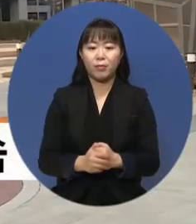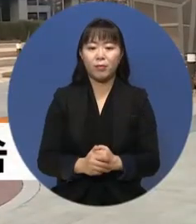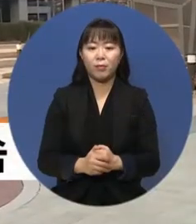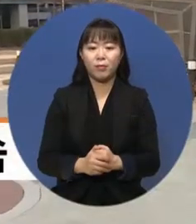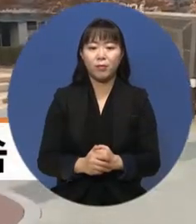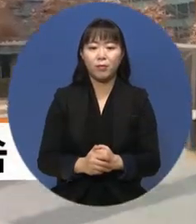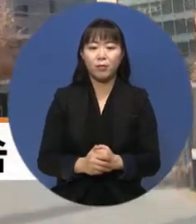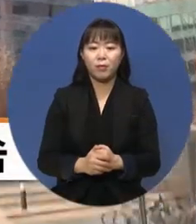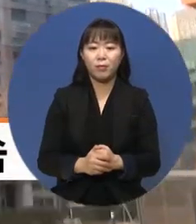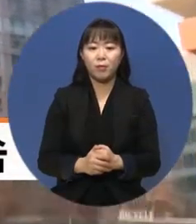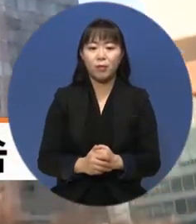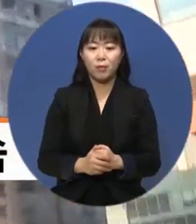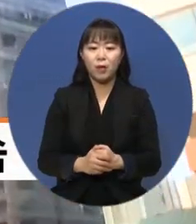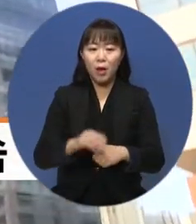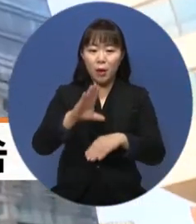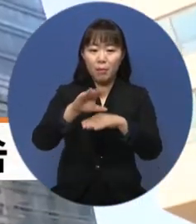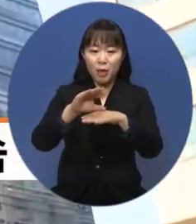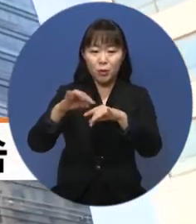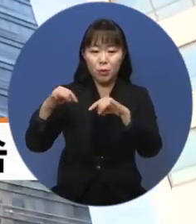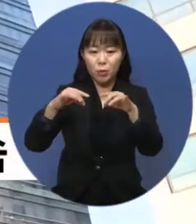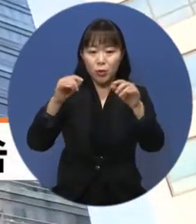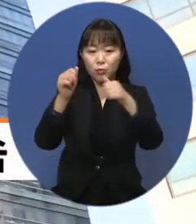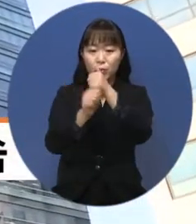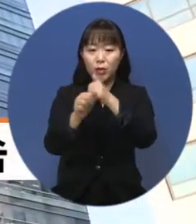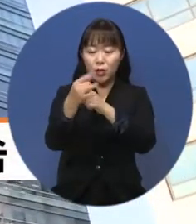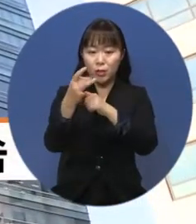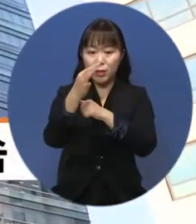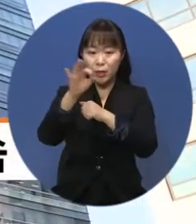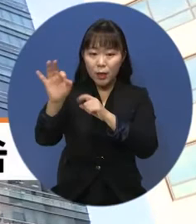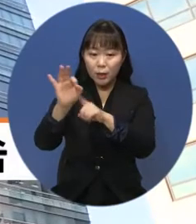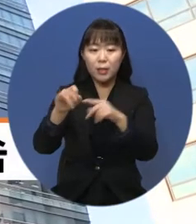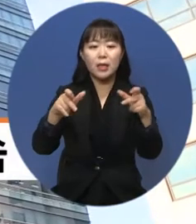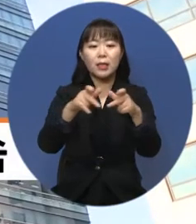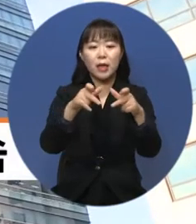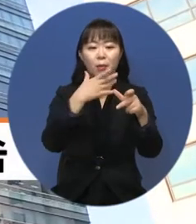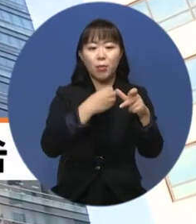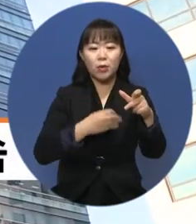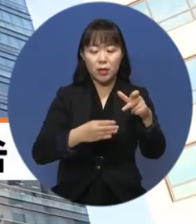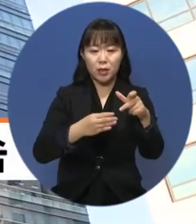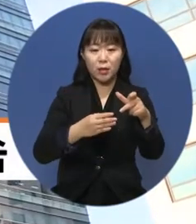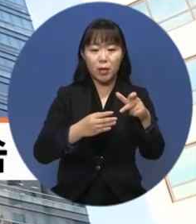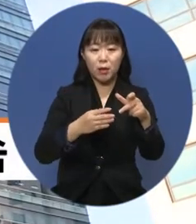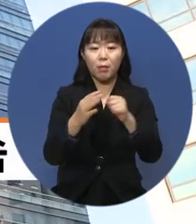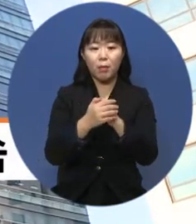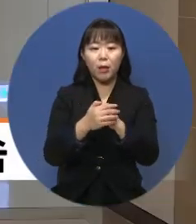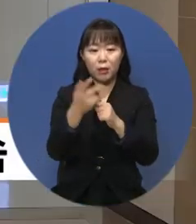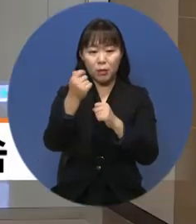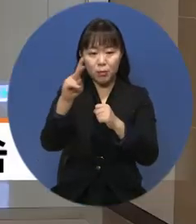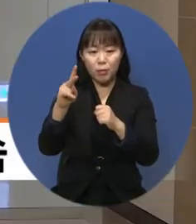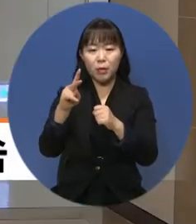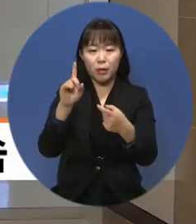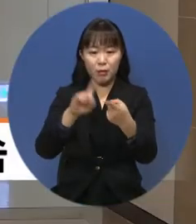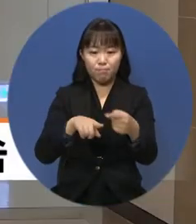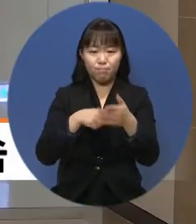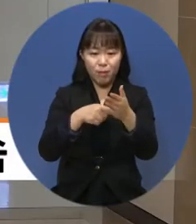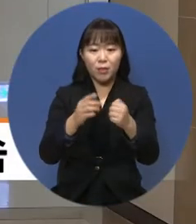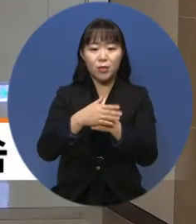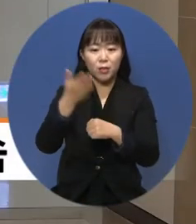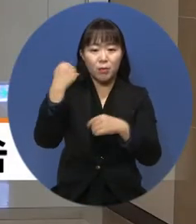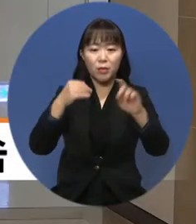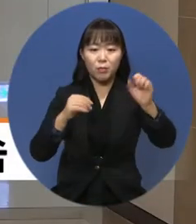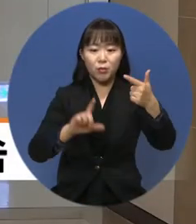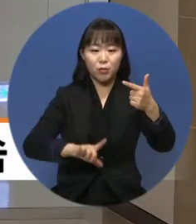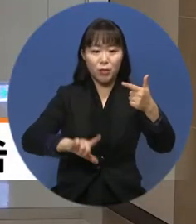복지 대비가 방송통신위원회에서 인정하는 장애인복지 채널로 의 지위를 이어갑니다 지난 16일